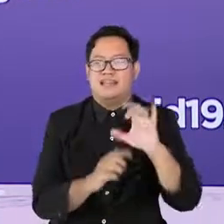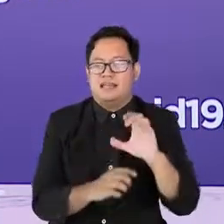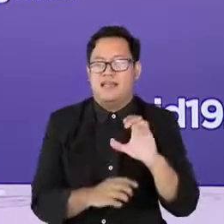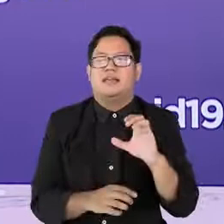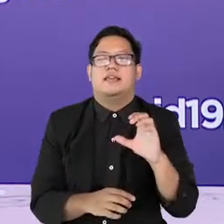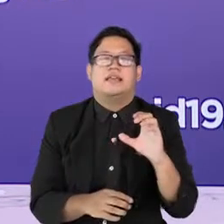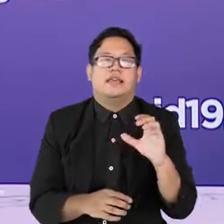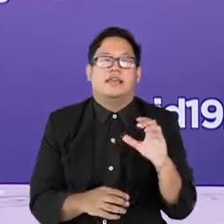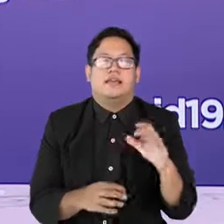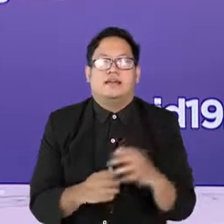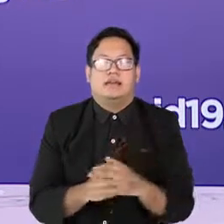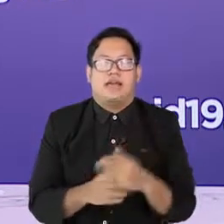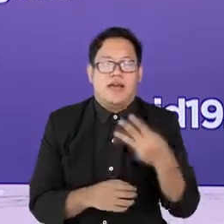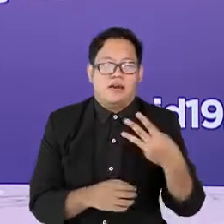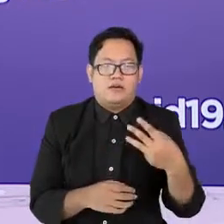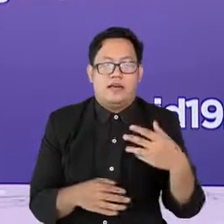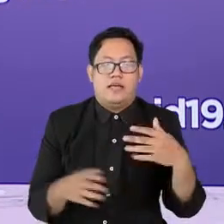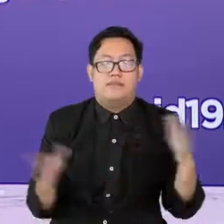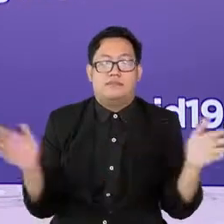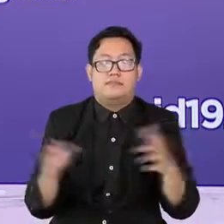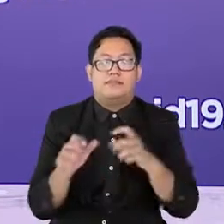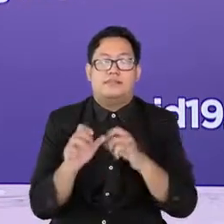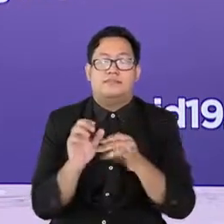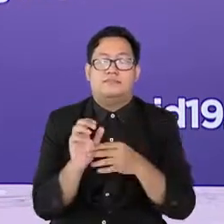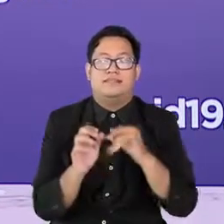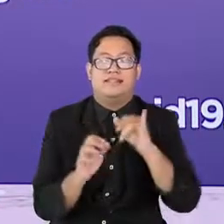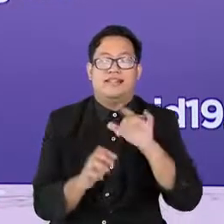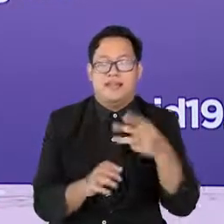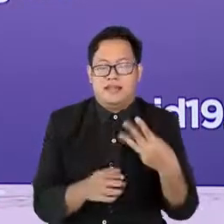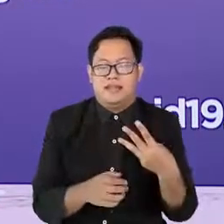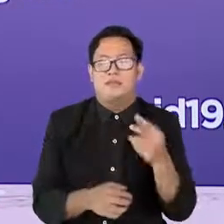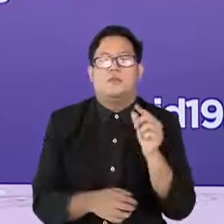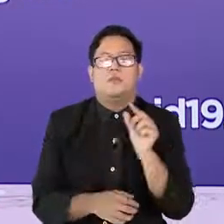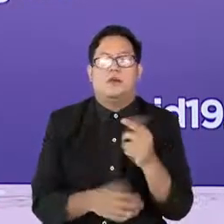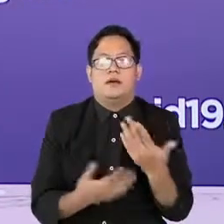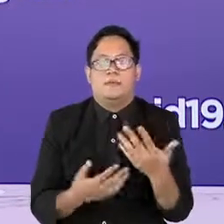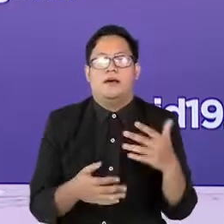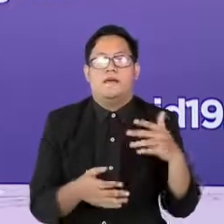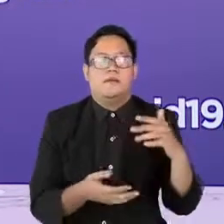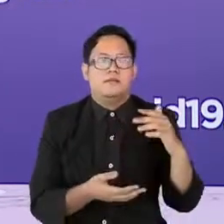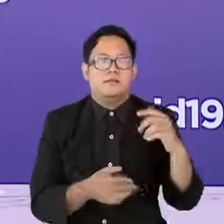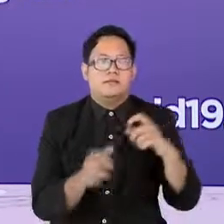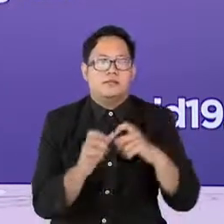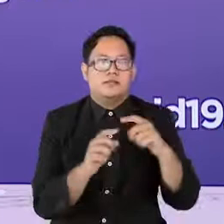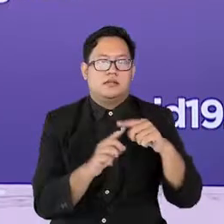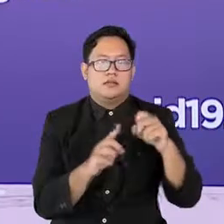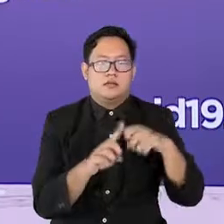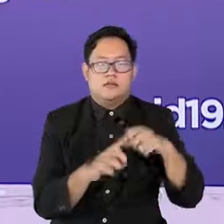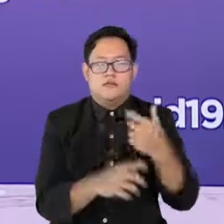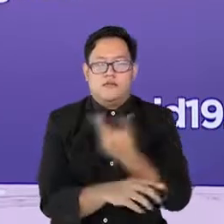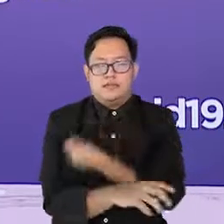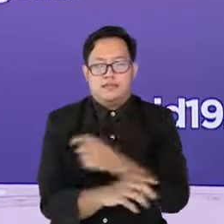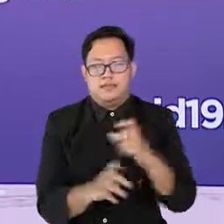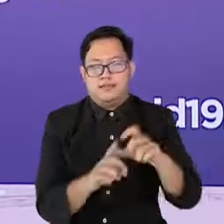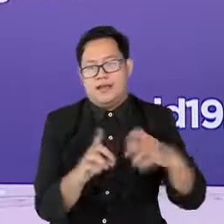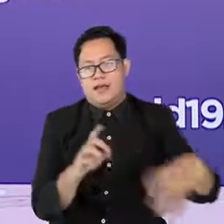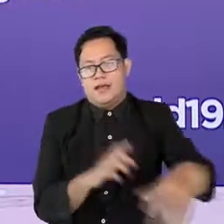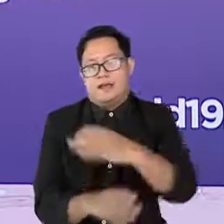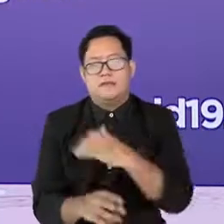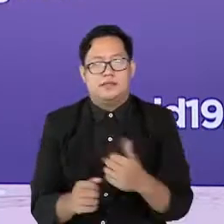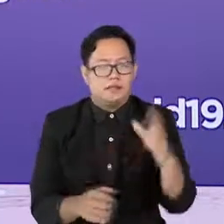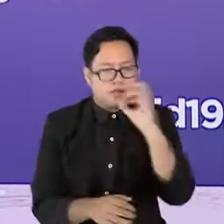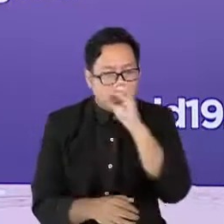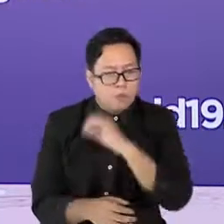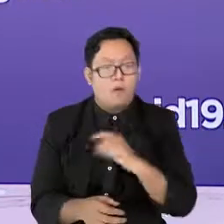smile untuk memudahkan pemantauan distribusi dan stok vaksin di berbagai daerah Hai terakhir pemerintah